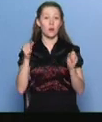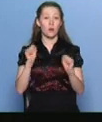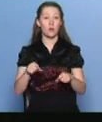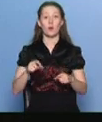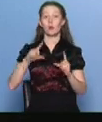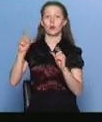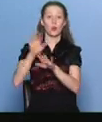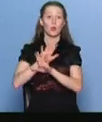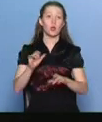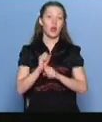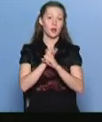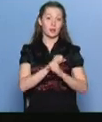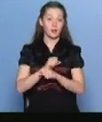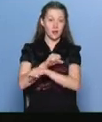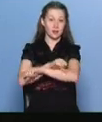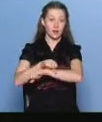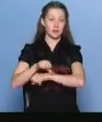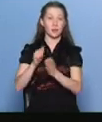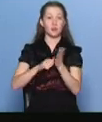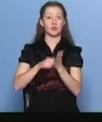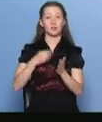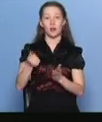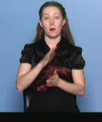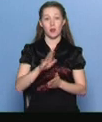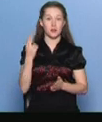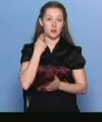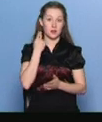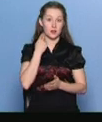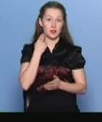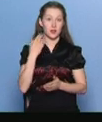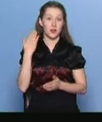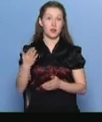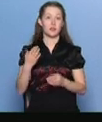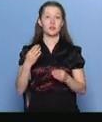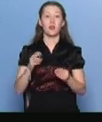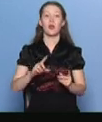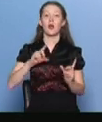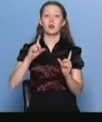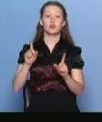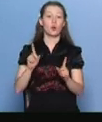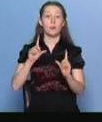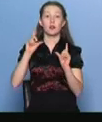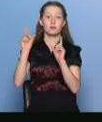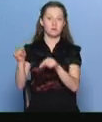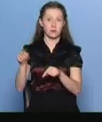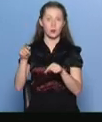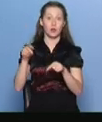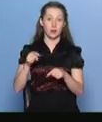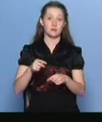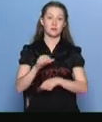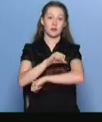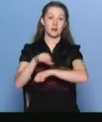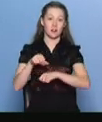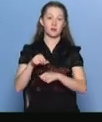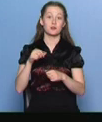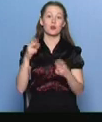невыездными. Причина – неоплаченные долги. Право выезда за границу сегодня лишены 11 тысяч человек. Попасть в